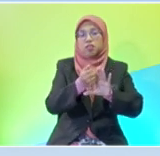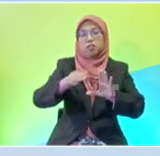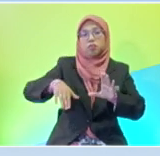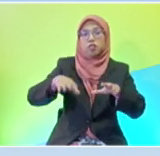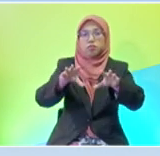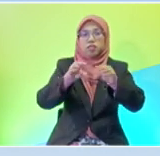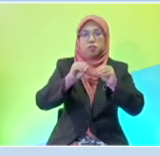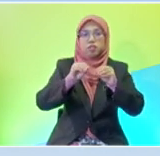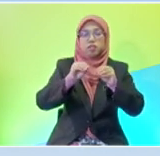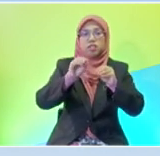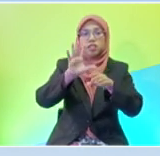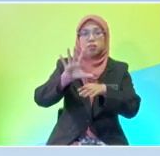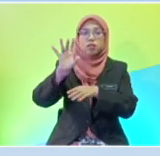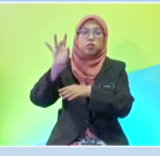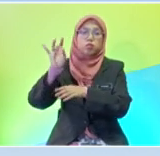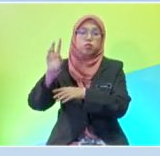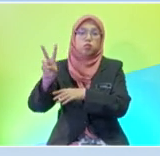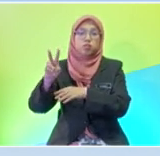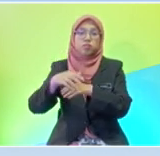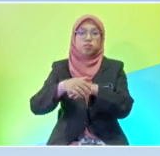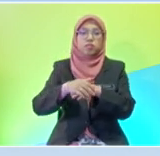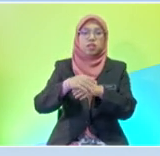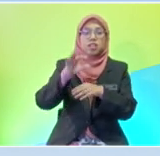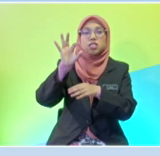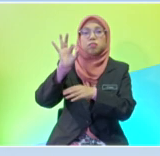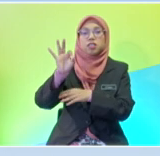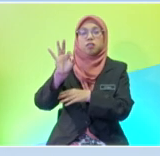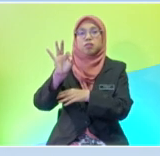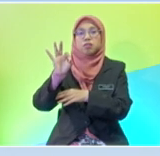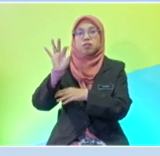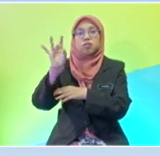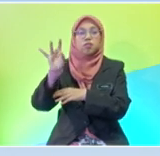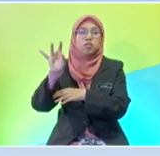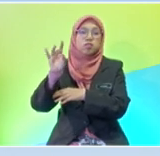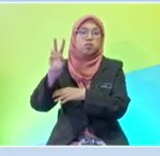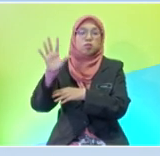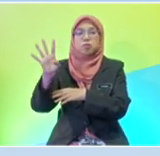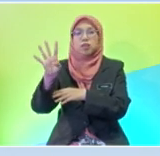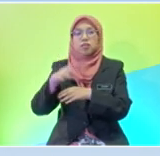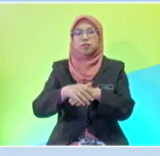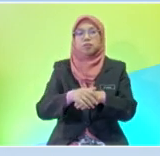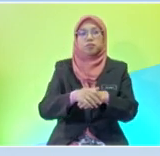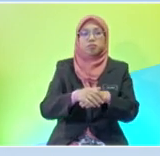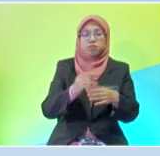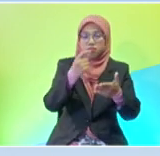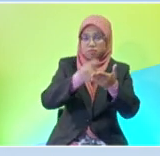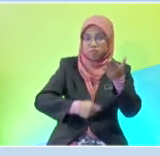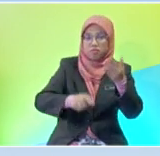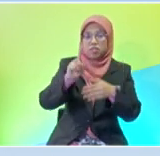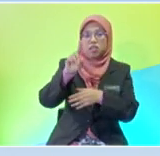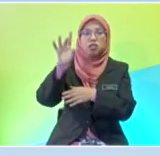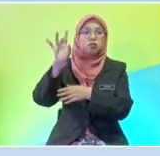13572 Eka belum bayar rp9.774 tunai 186 debit